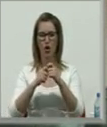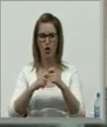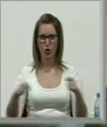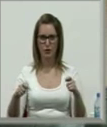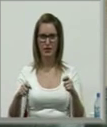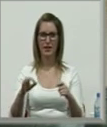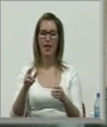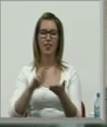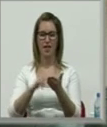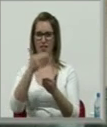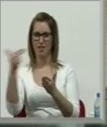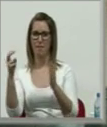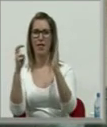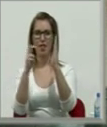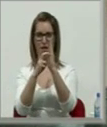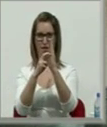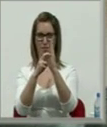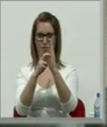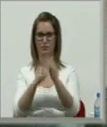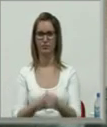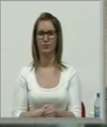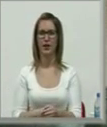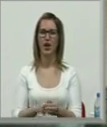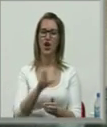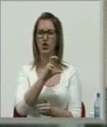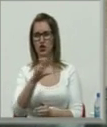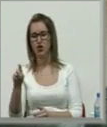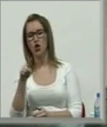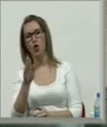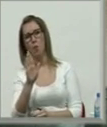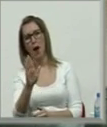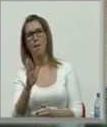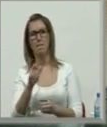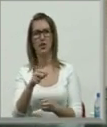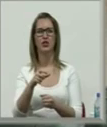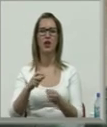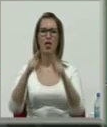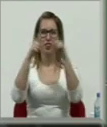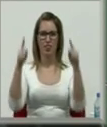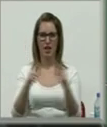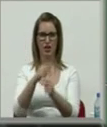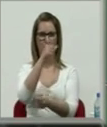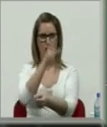odniesieniu do herbu usadowienia na tarczy francuskiej, przepraszam, hiszpańskiej,